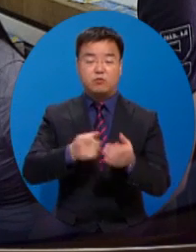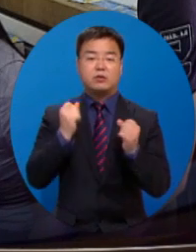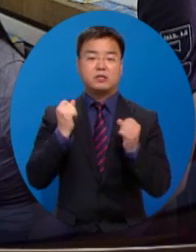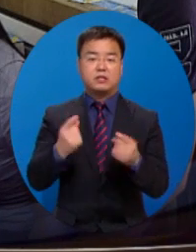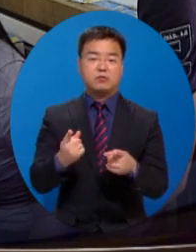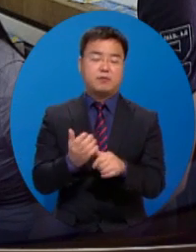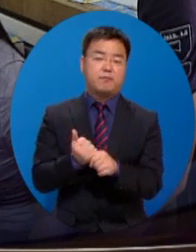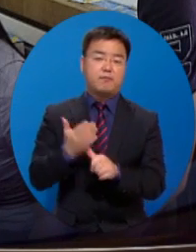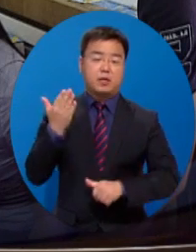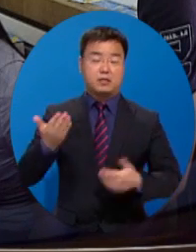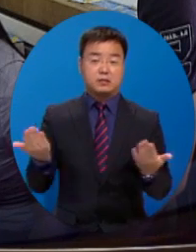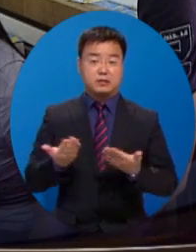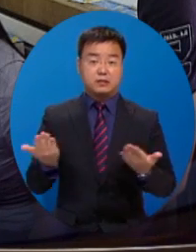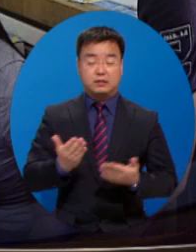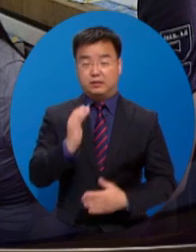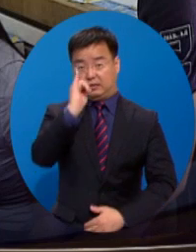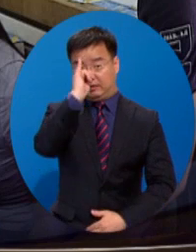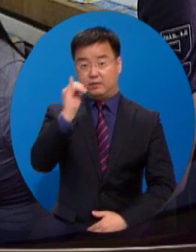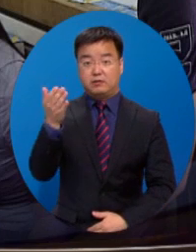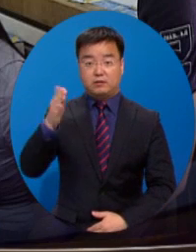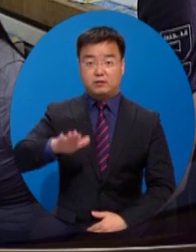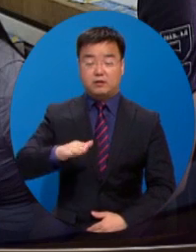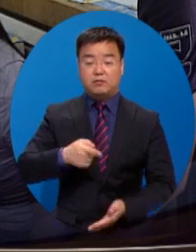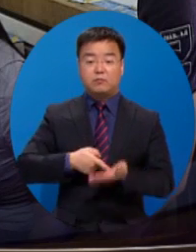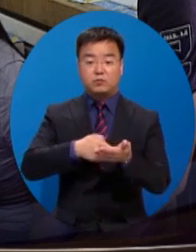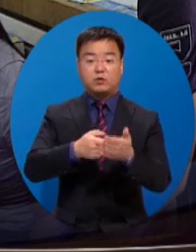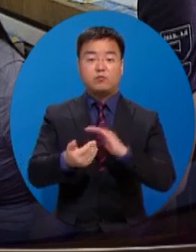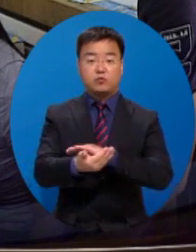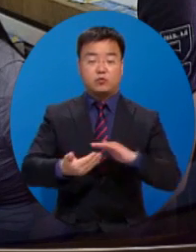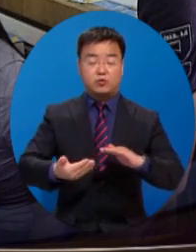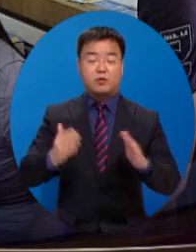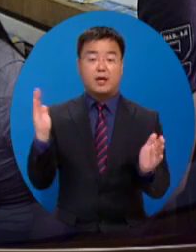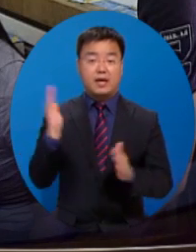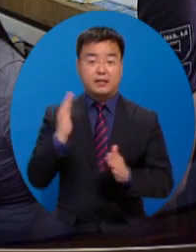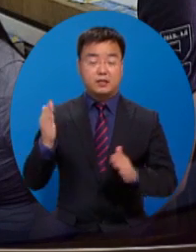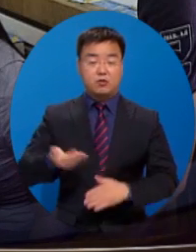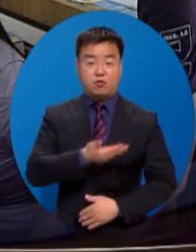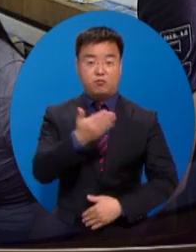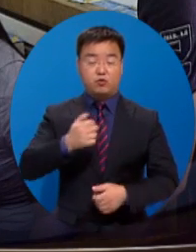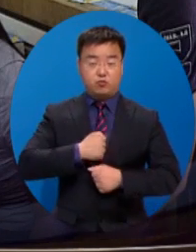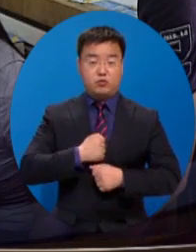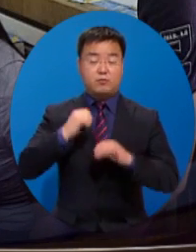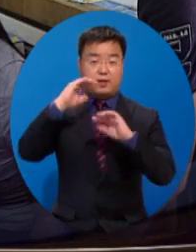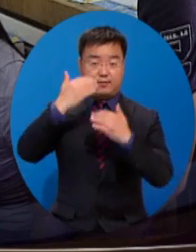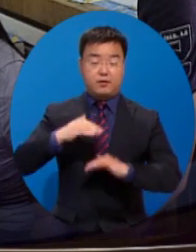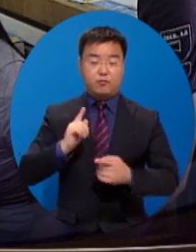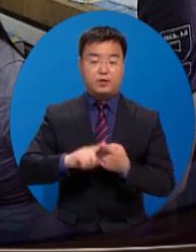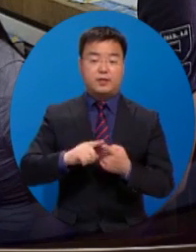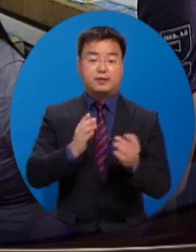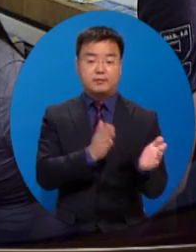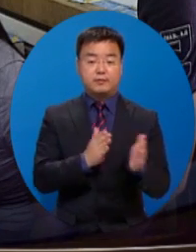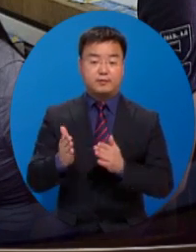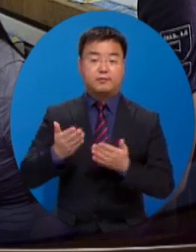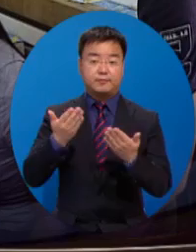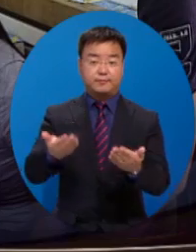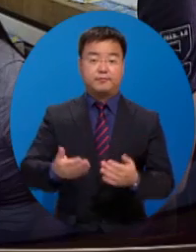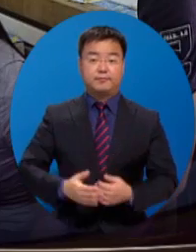경우가 종종 있는데요 원소 접수 전에 수험생들이 주의해야 될 사항들 오승재 기자가